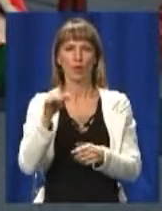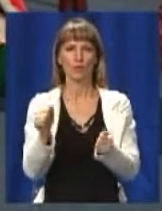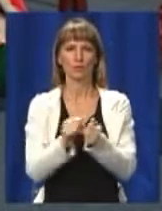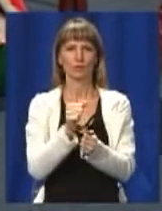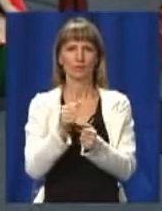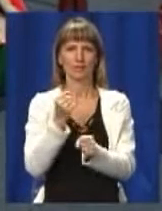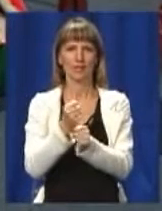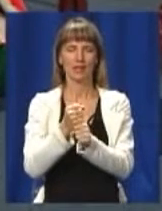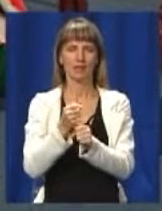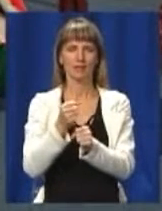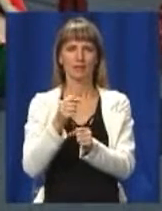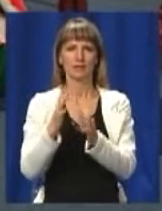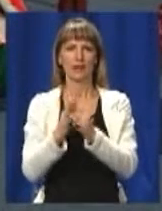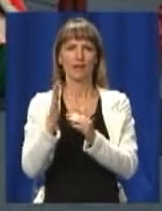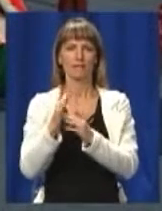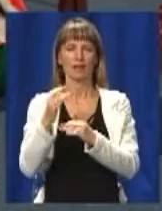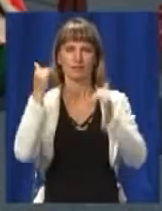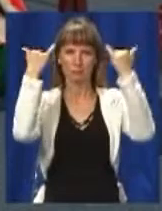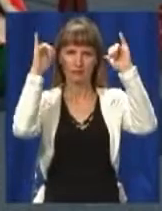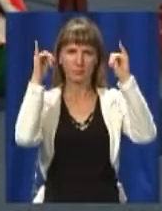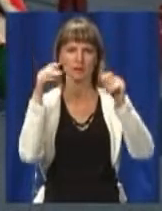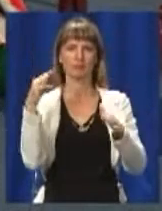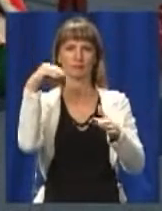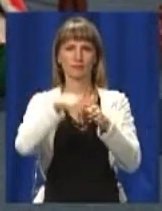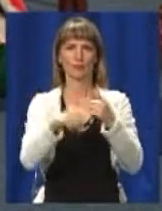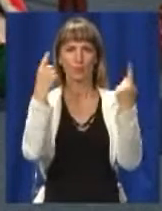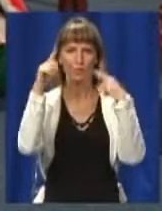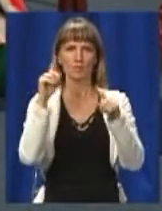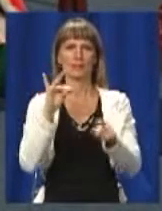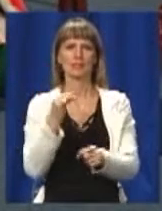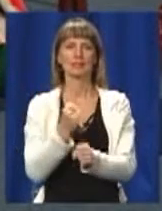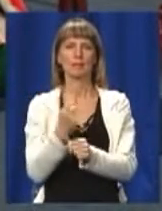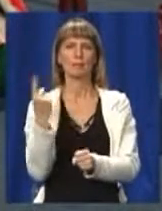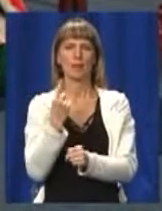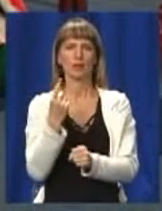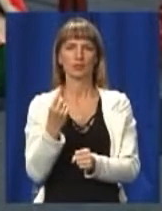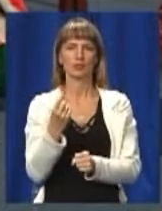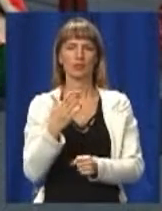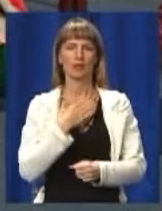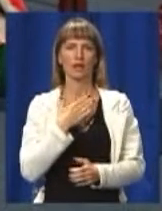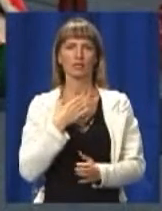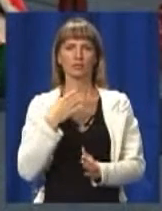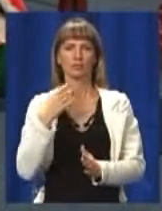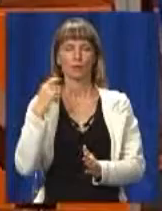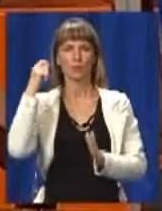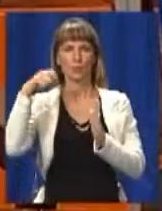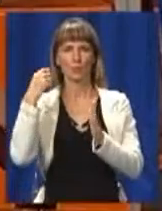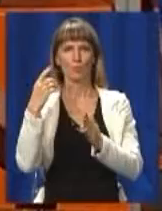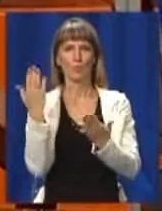в Одесі. Її от положили в основу сценарію мультфільму і, в принципі, створили перший у наш вітчизняний отакий